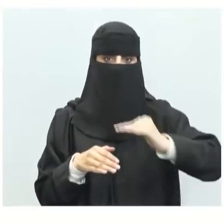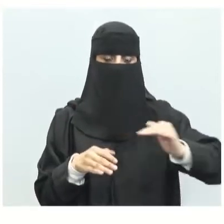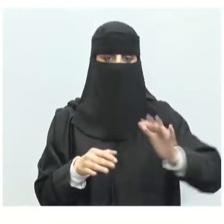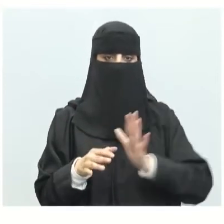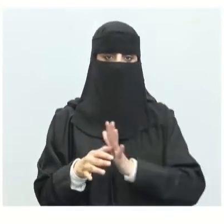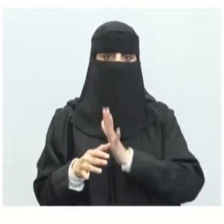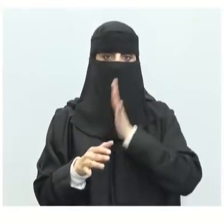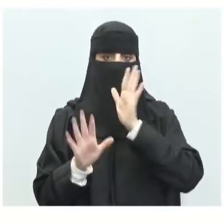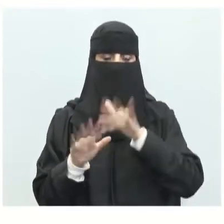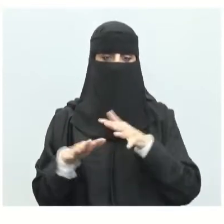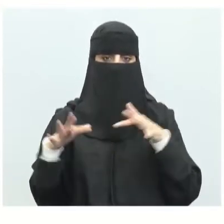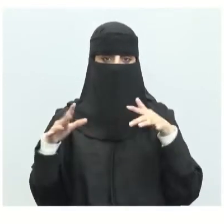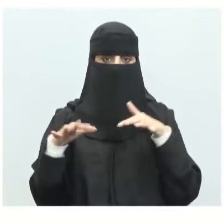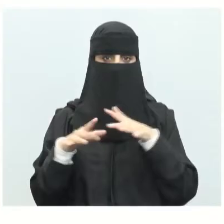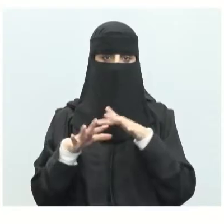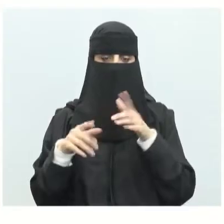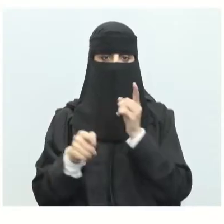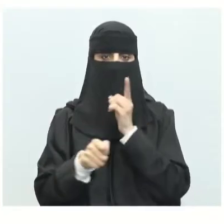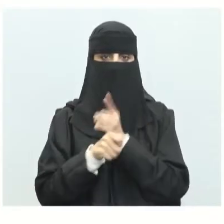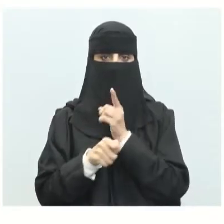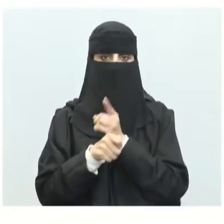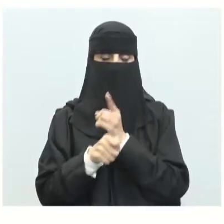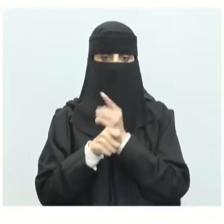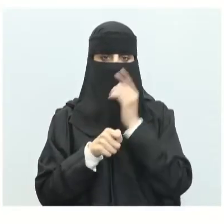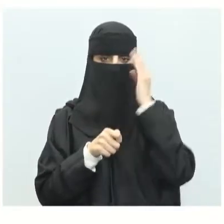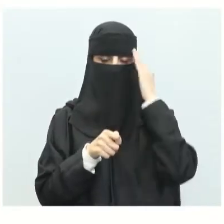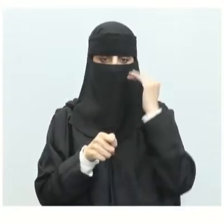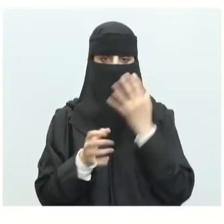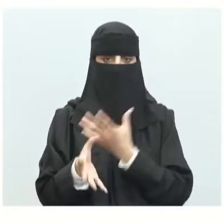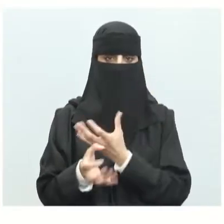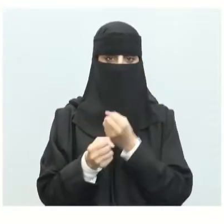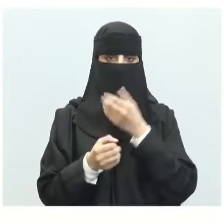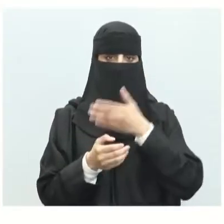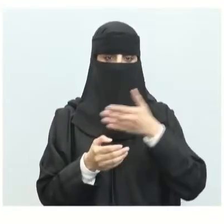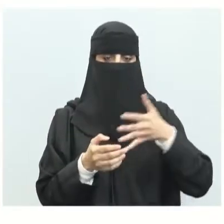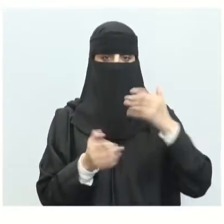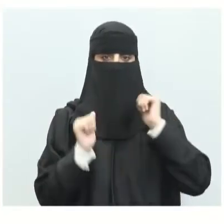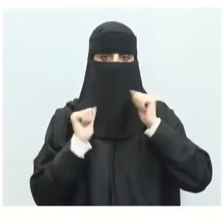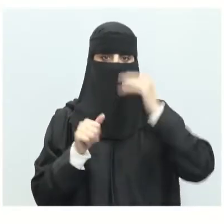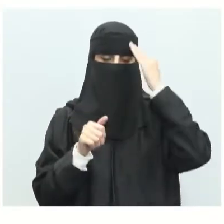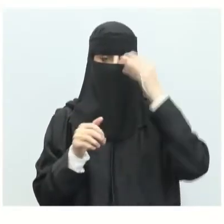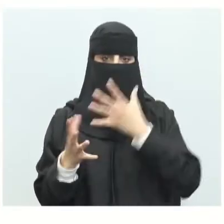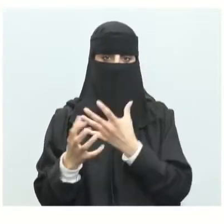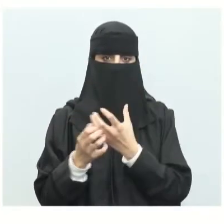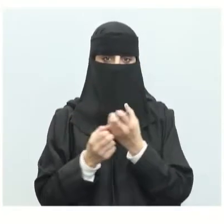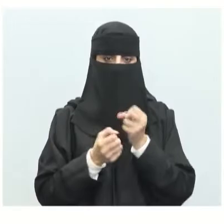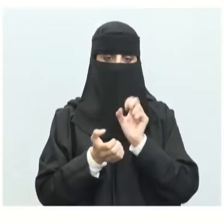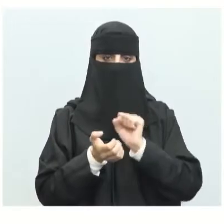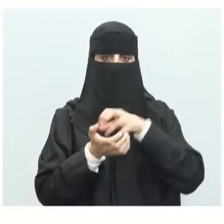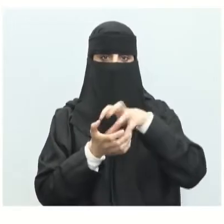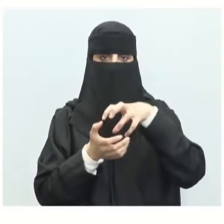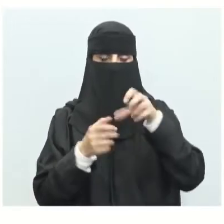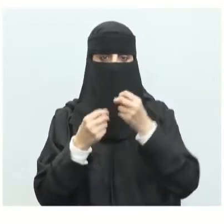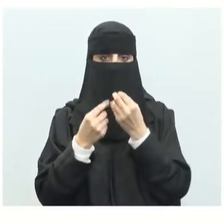صحبتنا المعلمه الى احدى قاعات العرض حيث اجتمع فيها عدد من